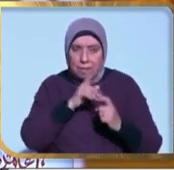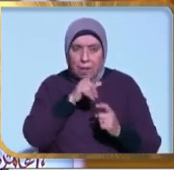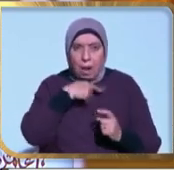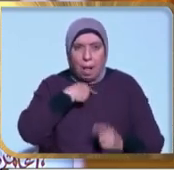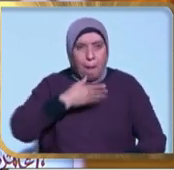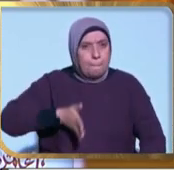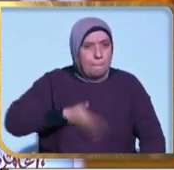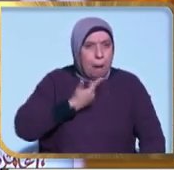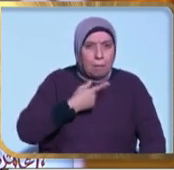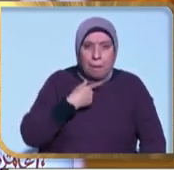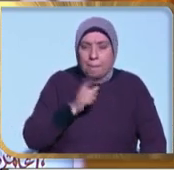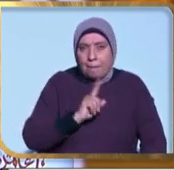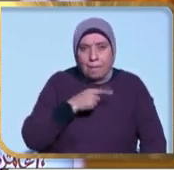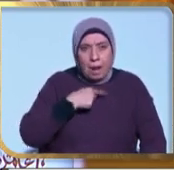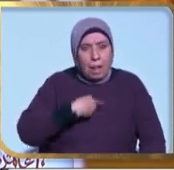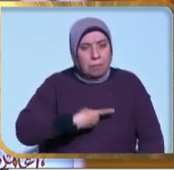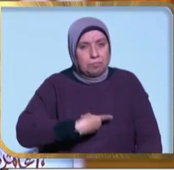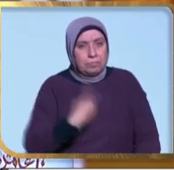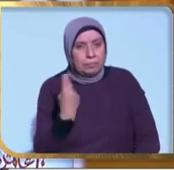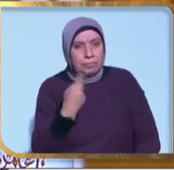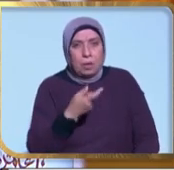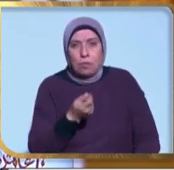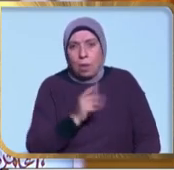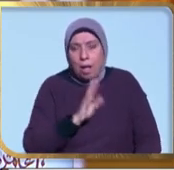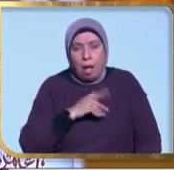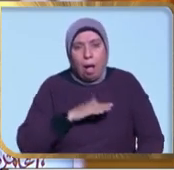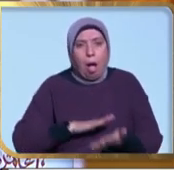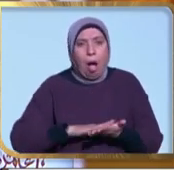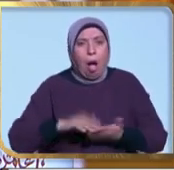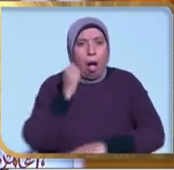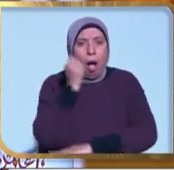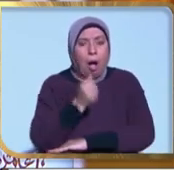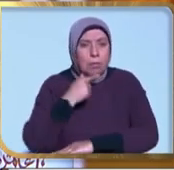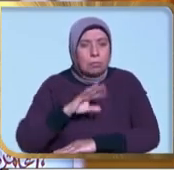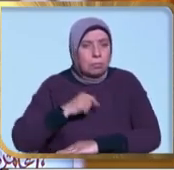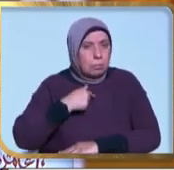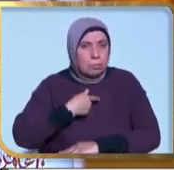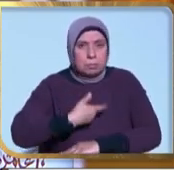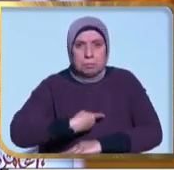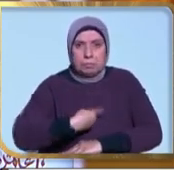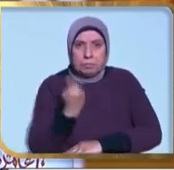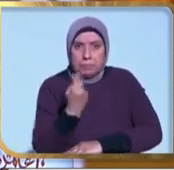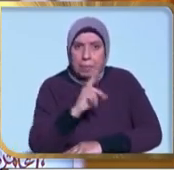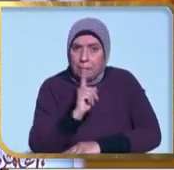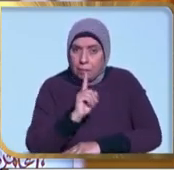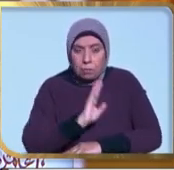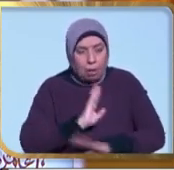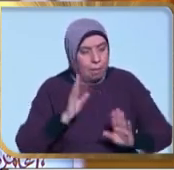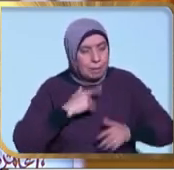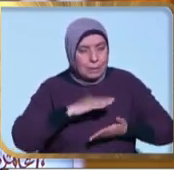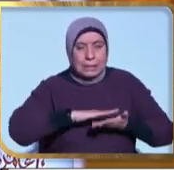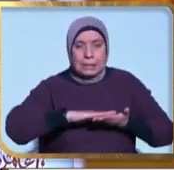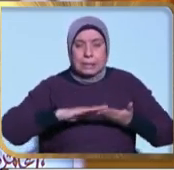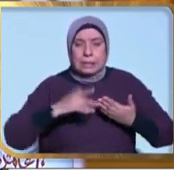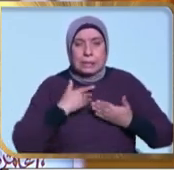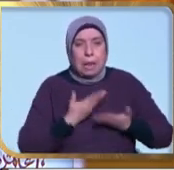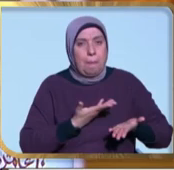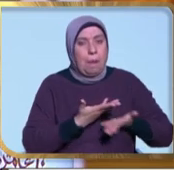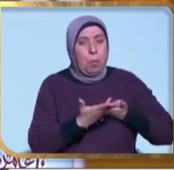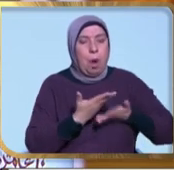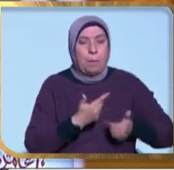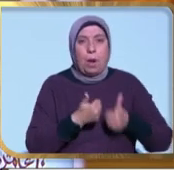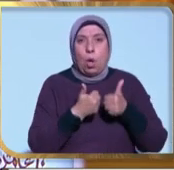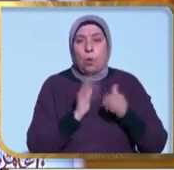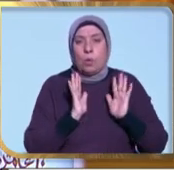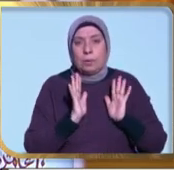ارضنا ولم ينهبوا اموالنا وقت سلم واحنا متعايشين بموده ورحمه لم ينهانا الشرع الشريف بل اكد على ان